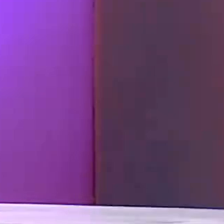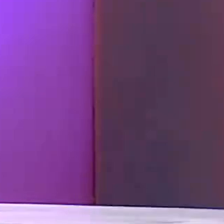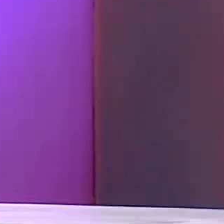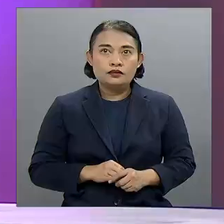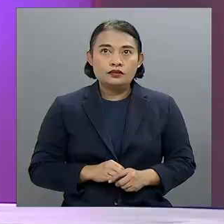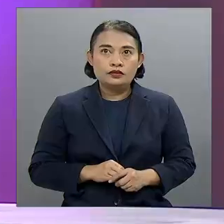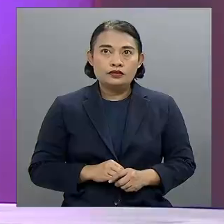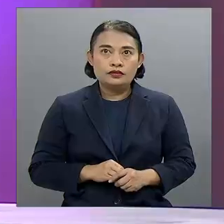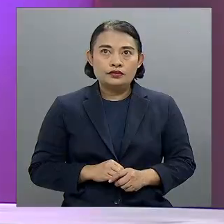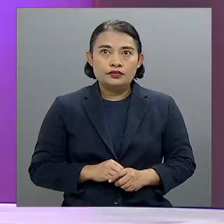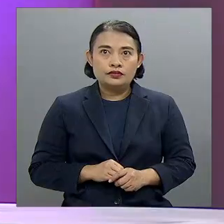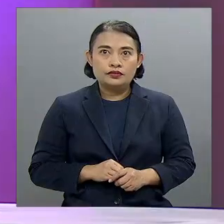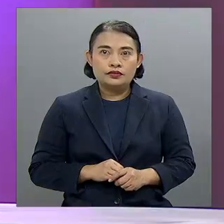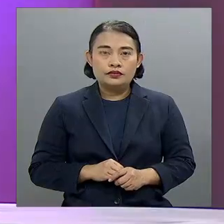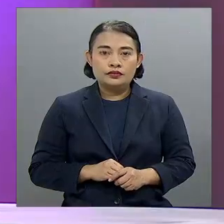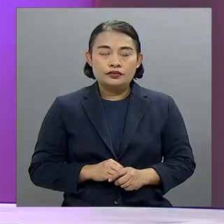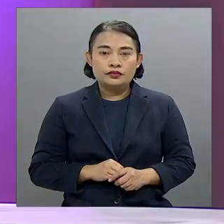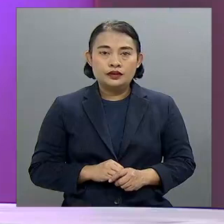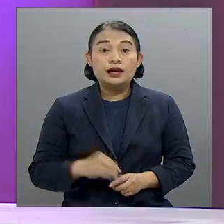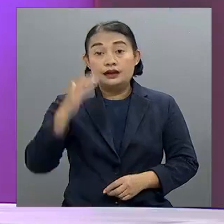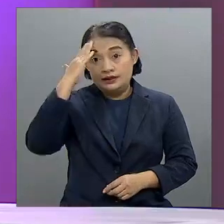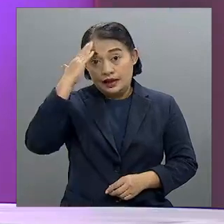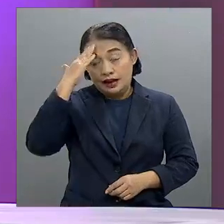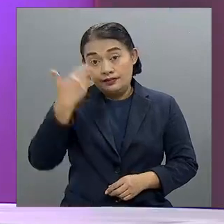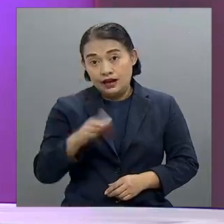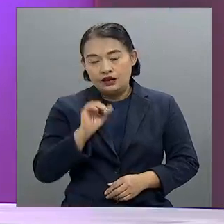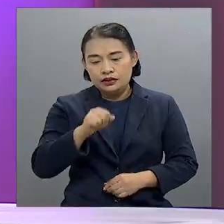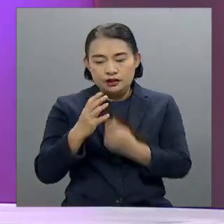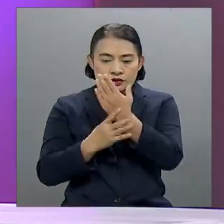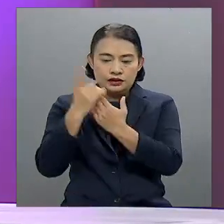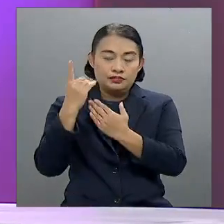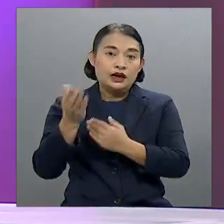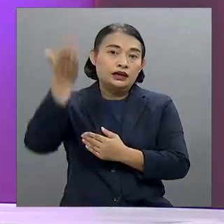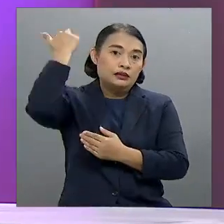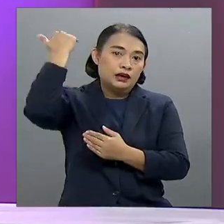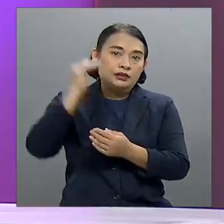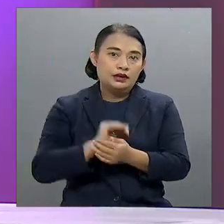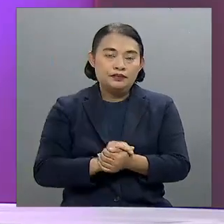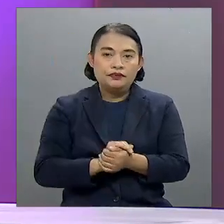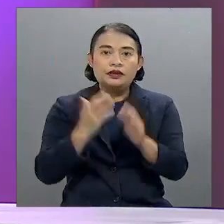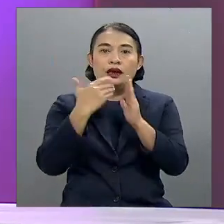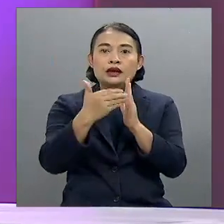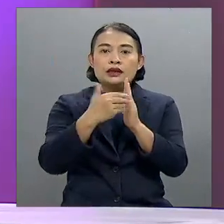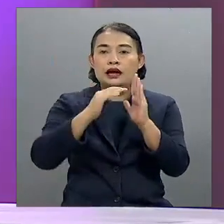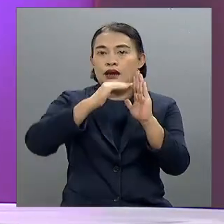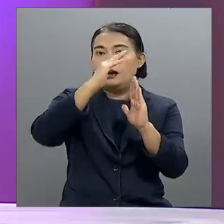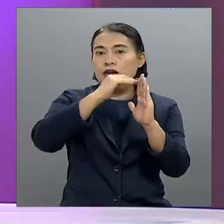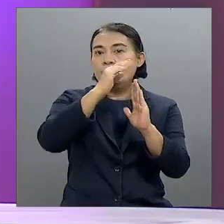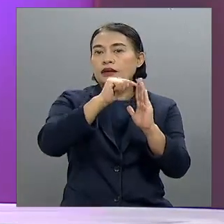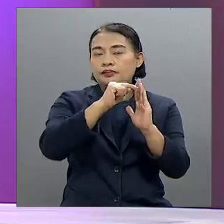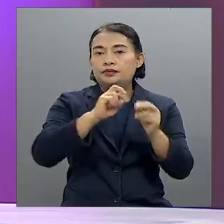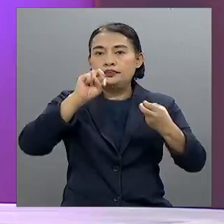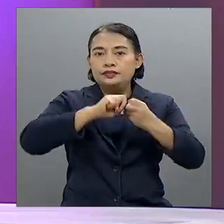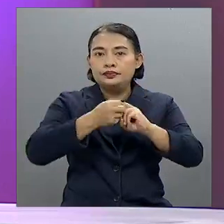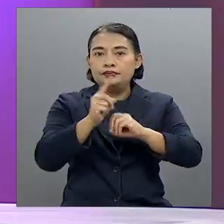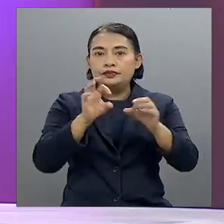จากที่ทุกท่านได้ทราบมานะครับว่าเมื่อสัปดาห์ที่ผ่านมานี้ในหลายพื้นที่ของภาคอีสานและภาคเหนือนั้นเนี่ยได้รับผลกระทบจากน้ำป่า